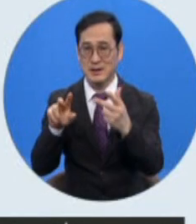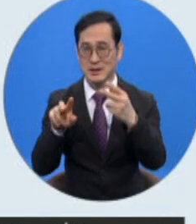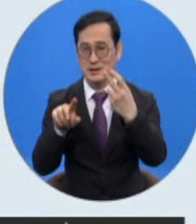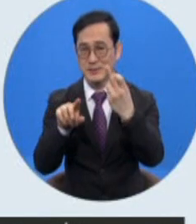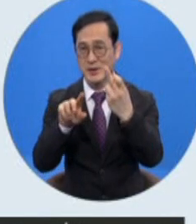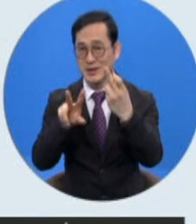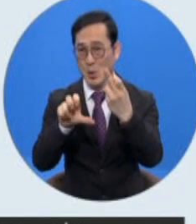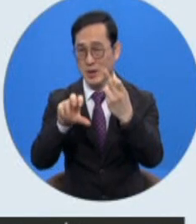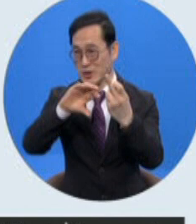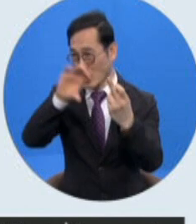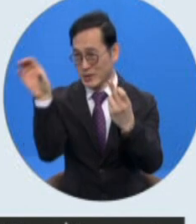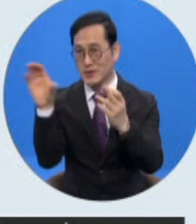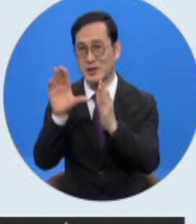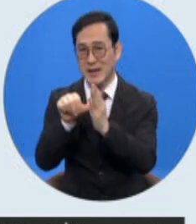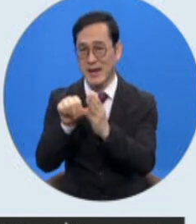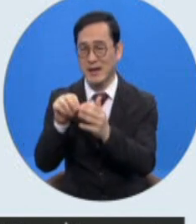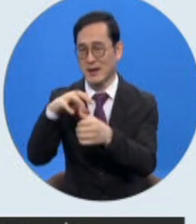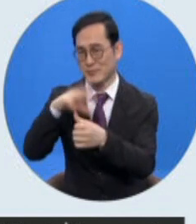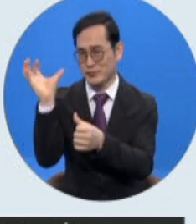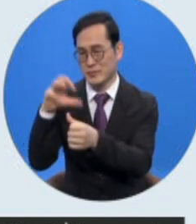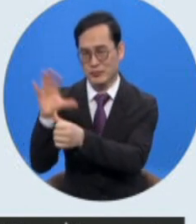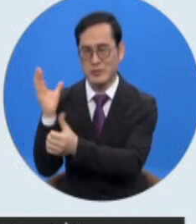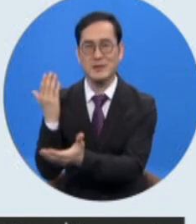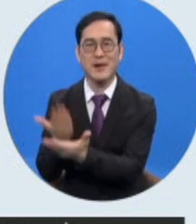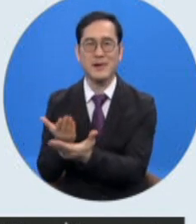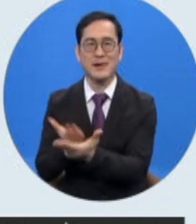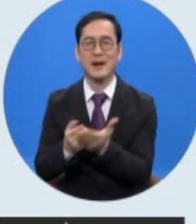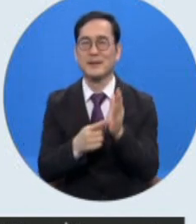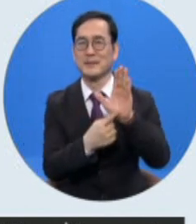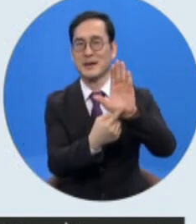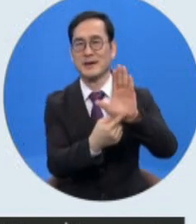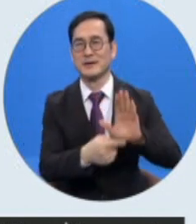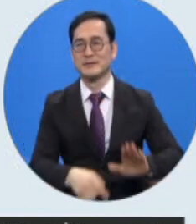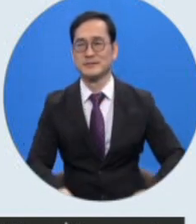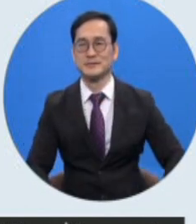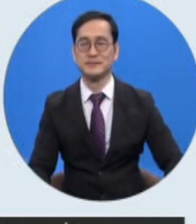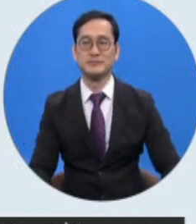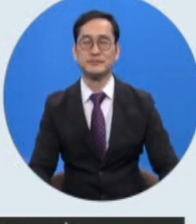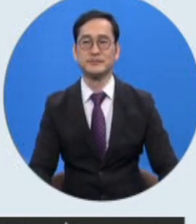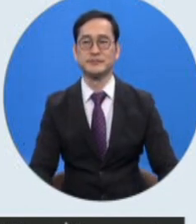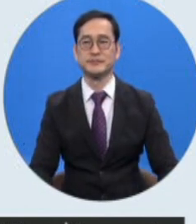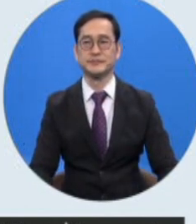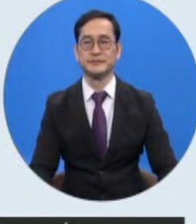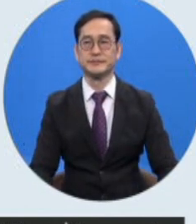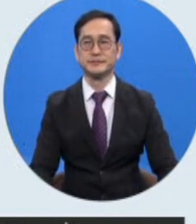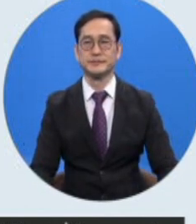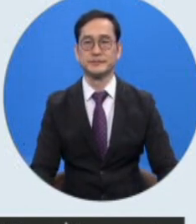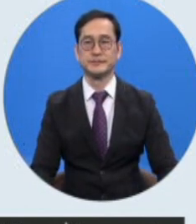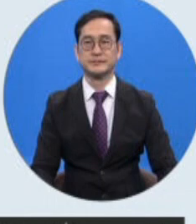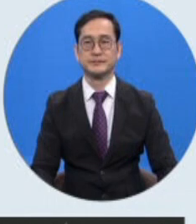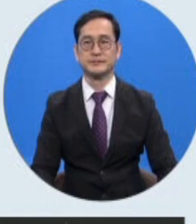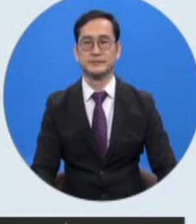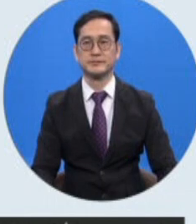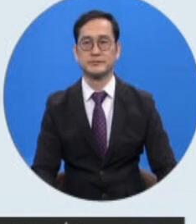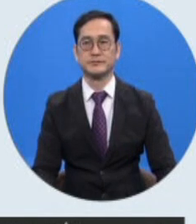문재인 대통령 이번 성탄절에 이명박 박근혜 전 대통령에 대한 형 집행정지 결단해달라라고 요구를